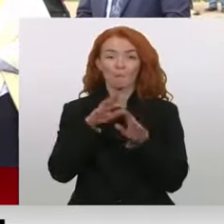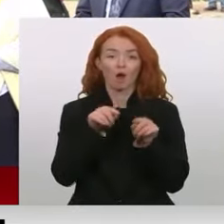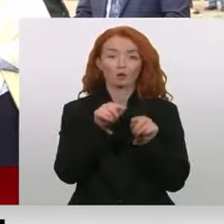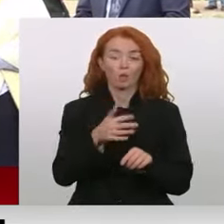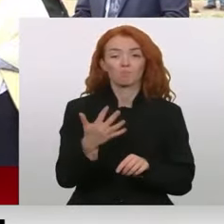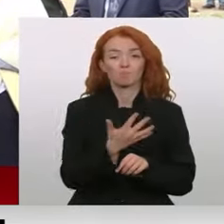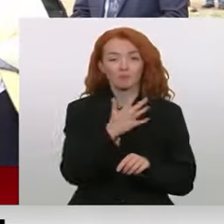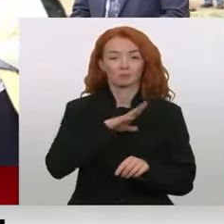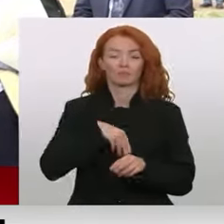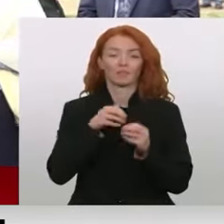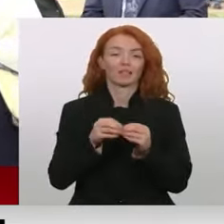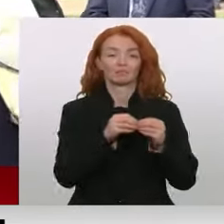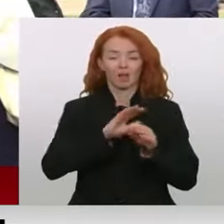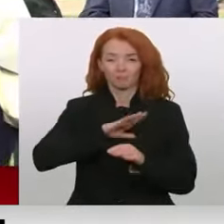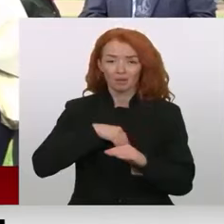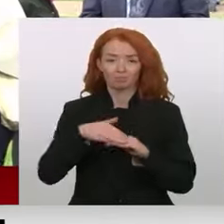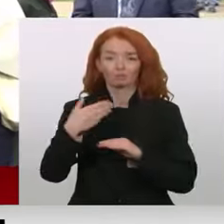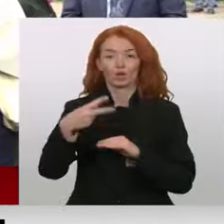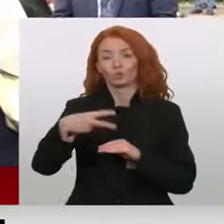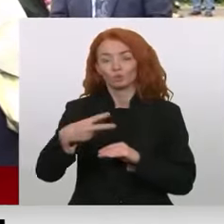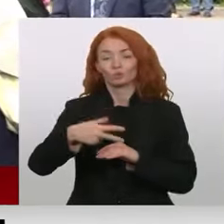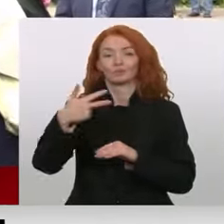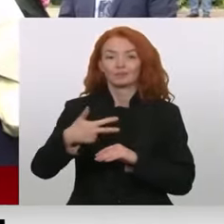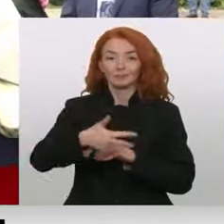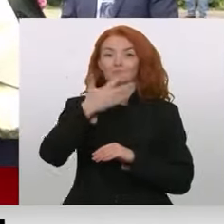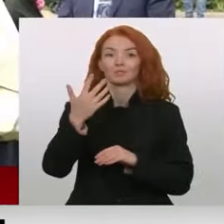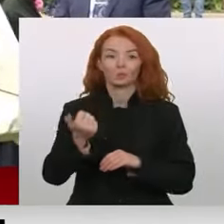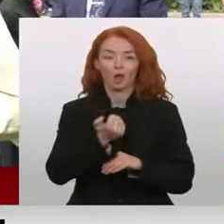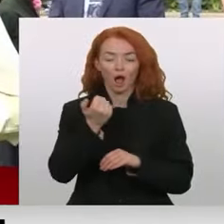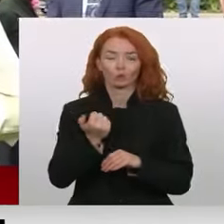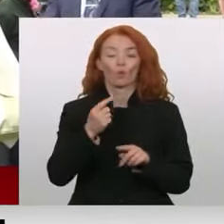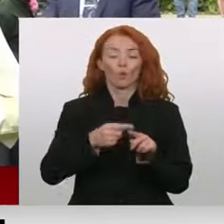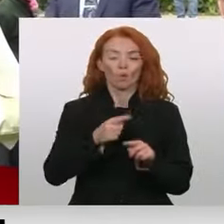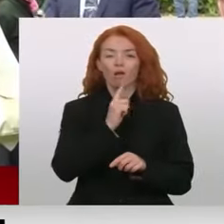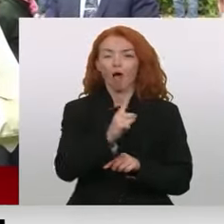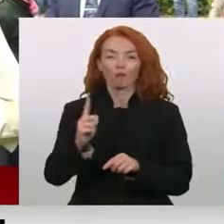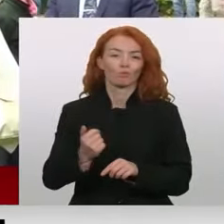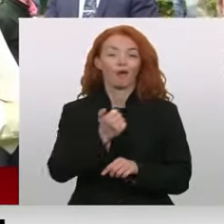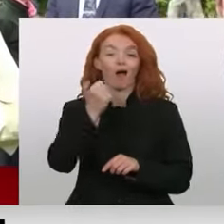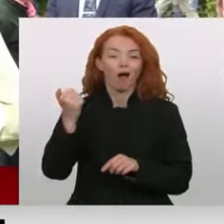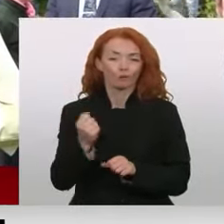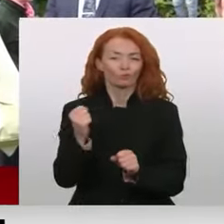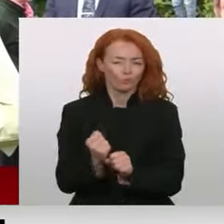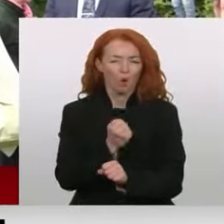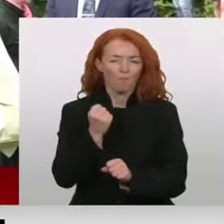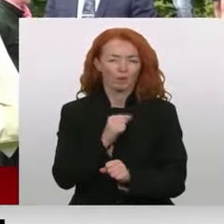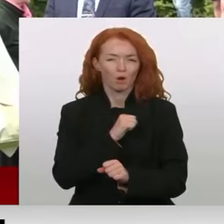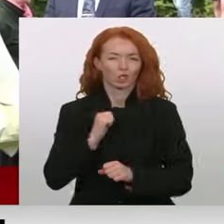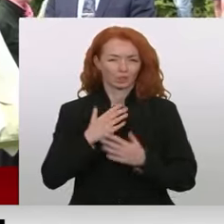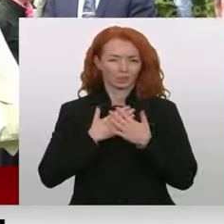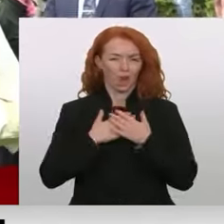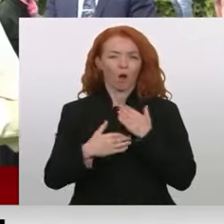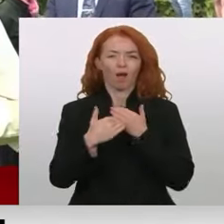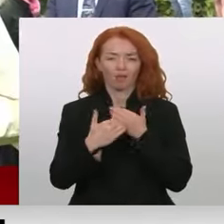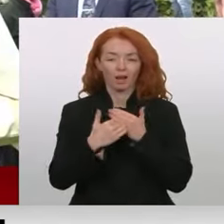kopš pagājušais notikums 20-35, bet arī, ka mēs katru gadu tomēr sev atgādinām, pasaulē